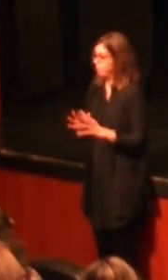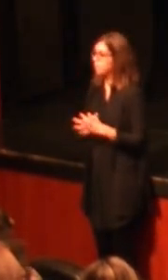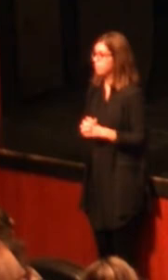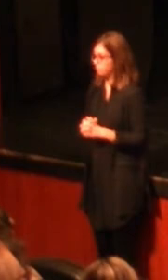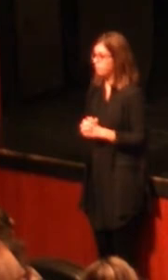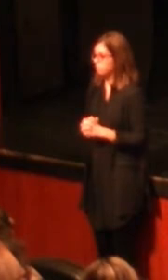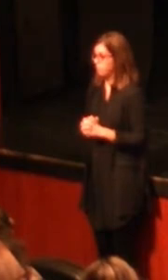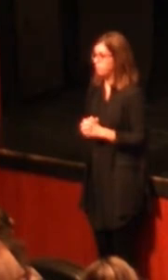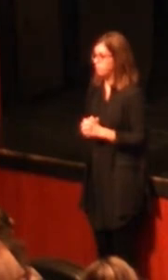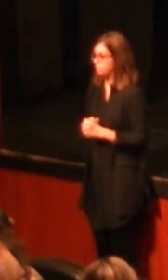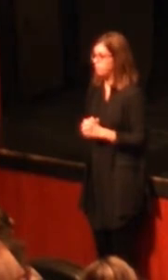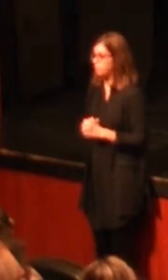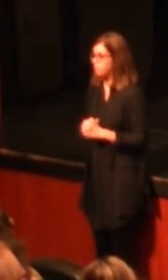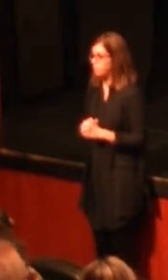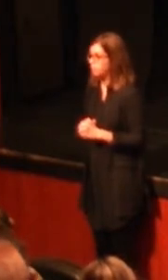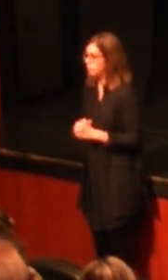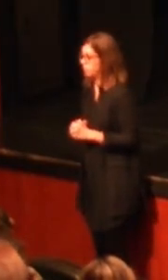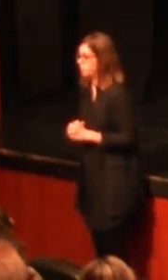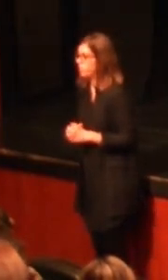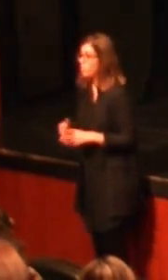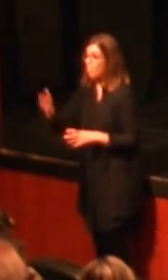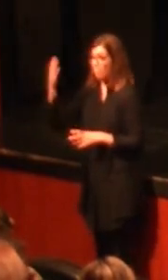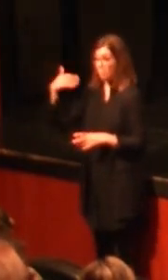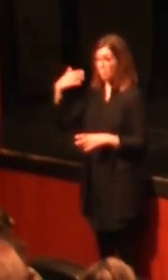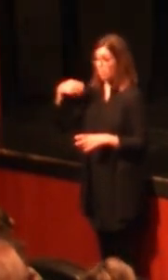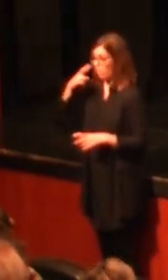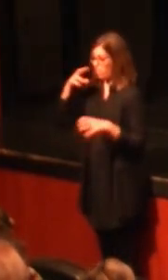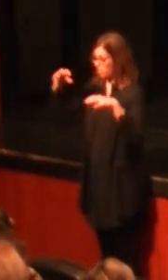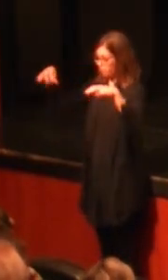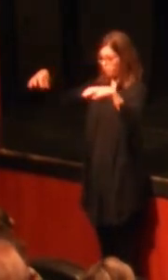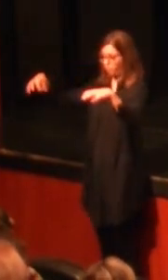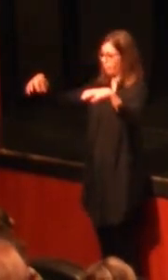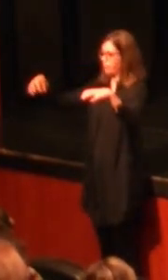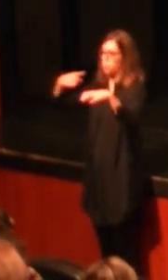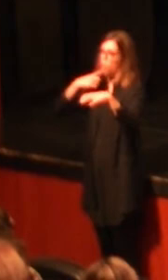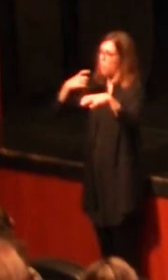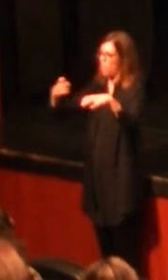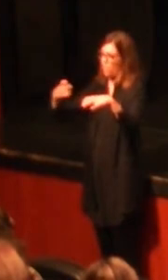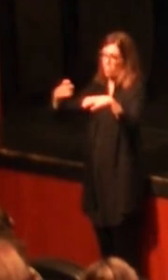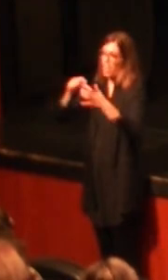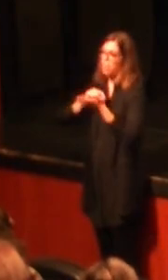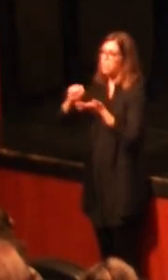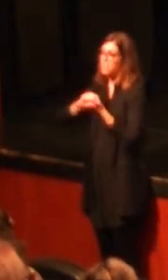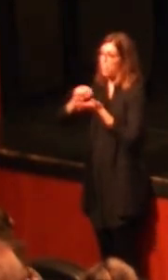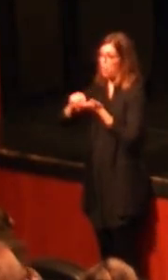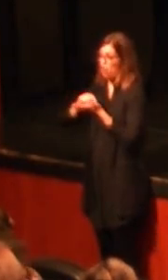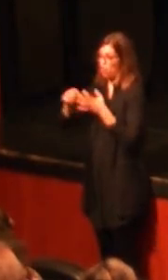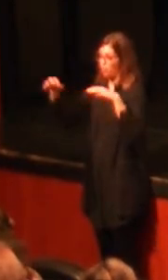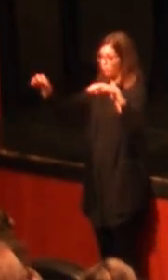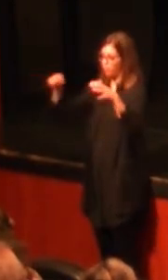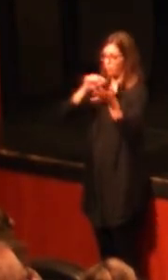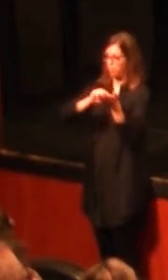Cada cop era més complicat administrativament mantenir dues entitats vinculades i les relacions entre aquestes dues